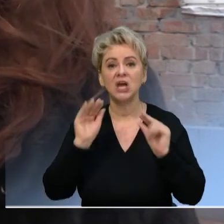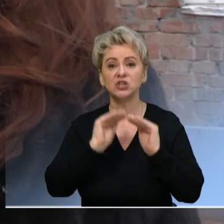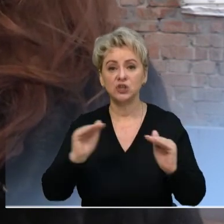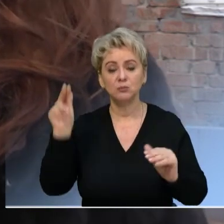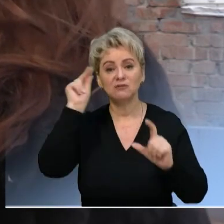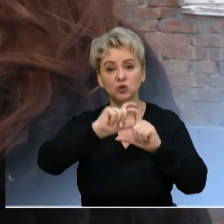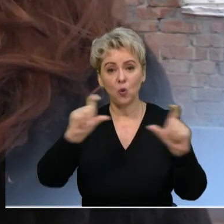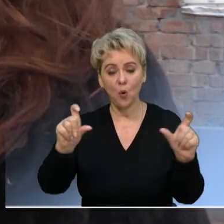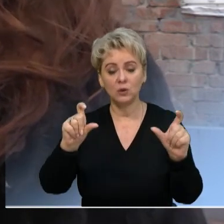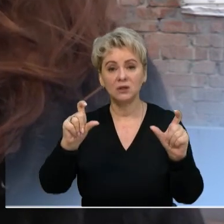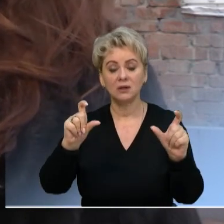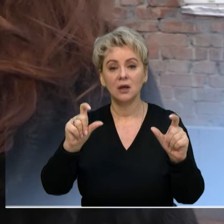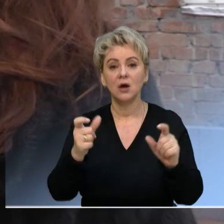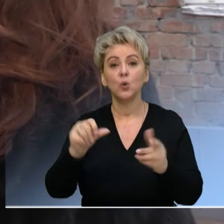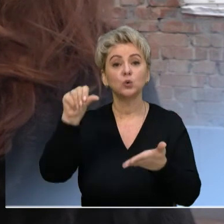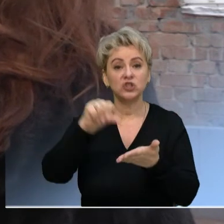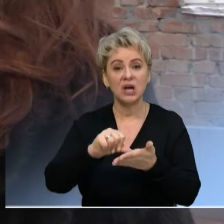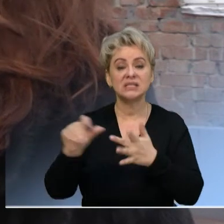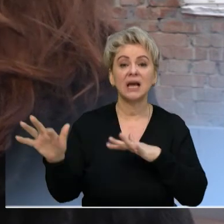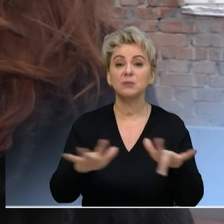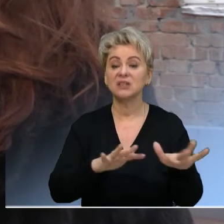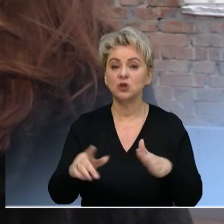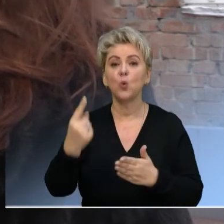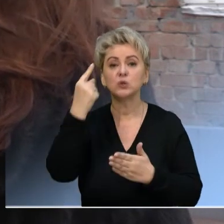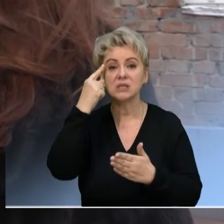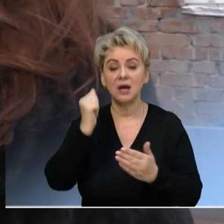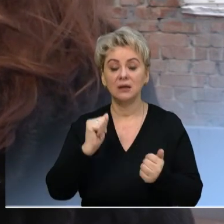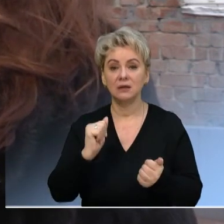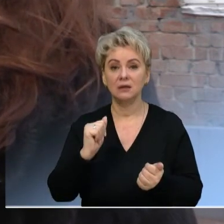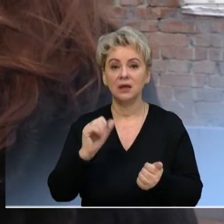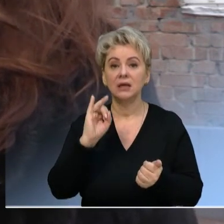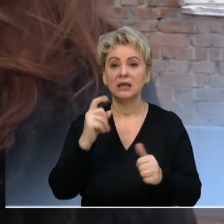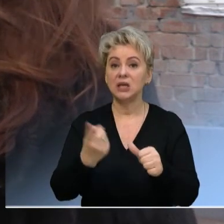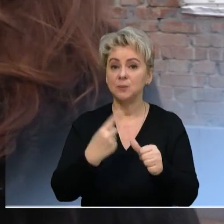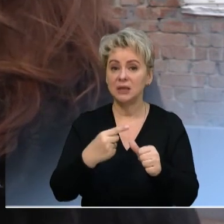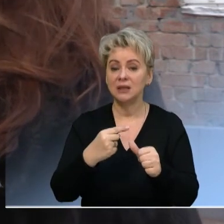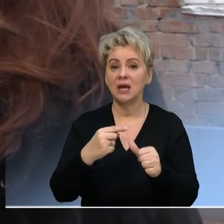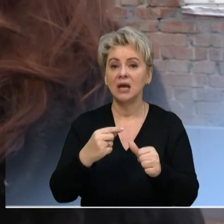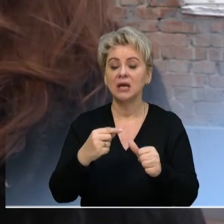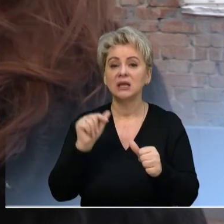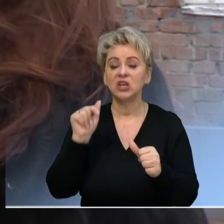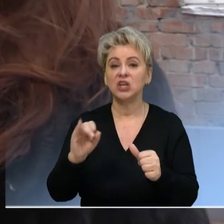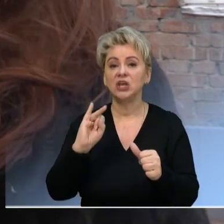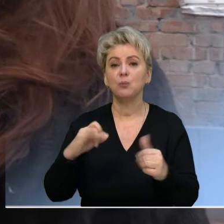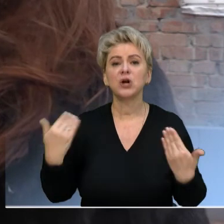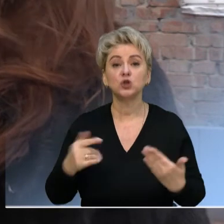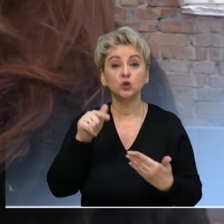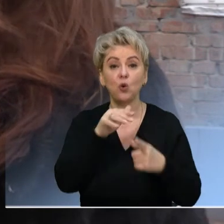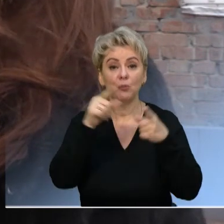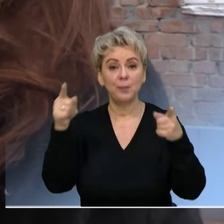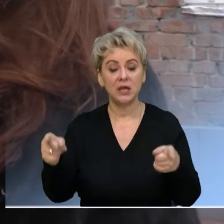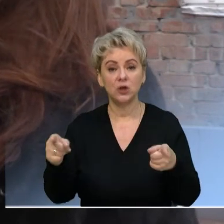учениками школ, участниками движения узнали именно и прожили вот тот